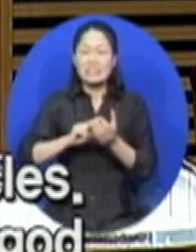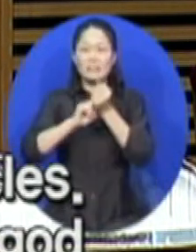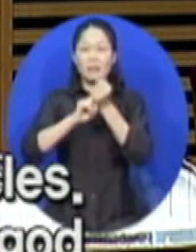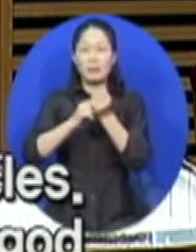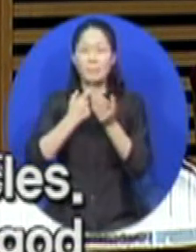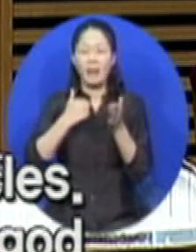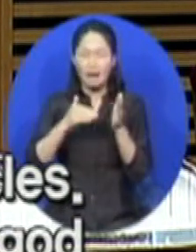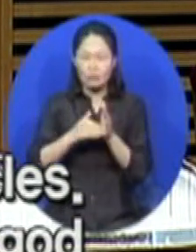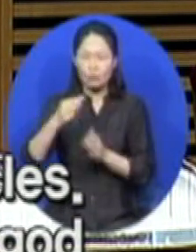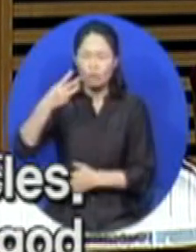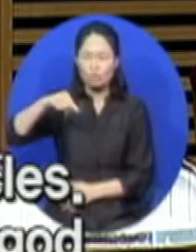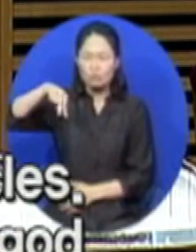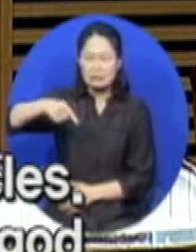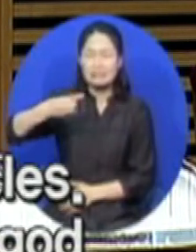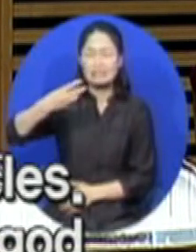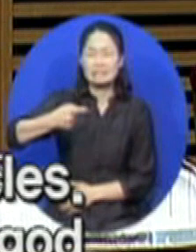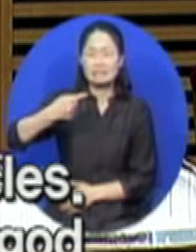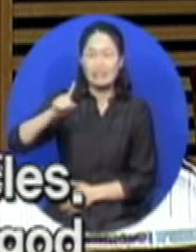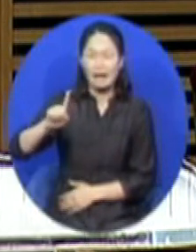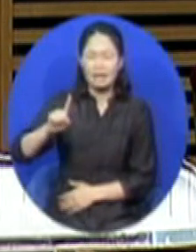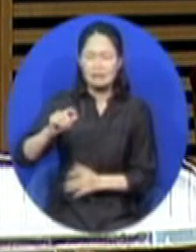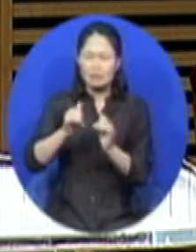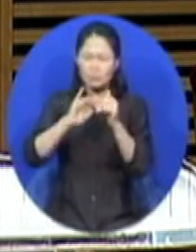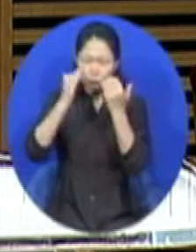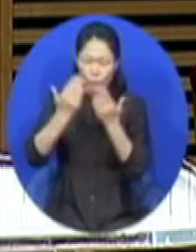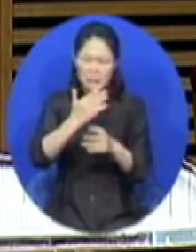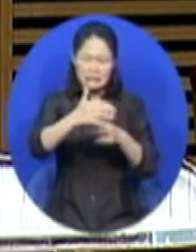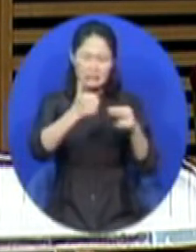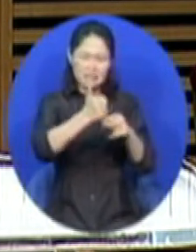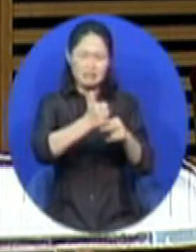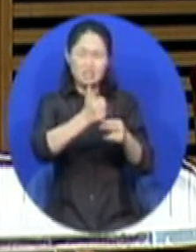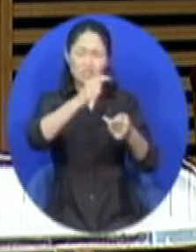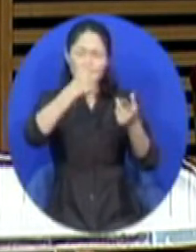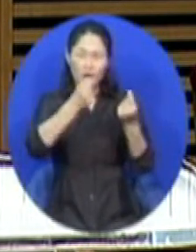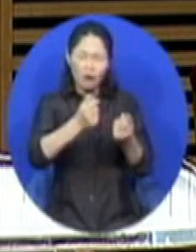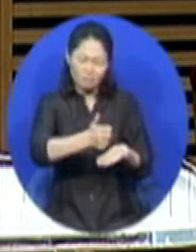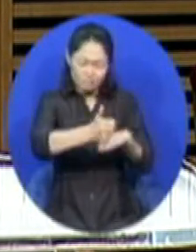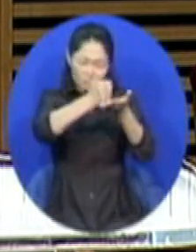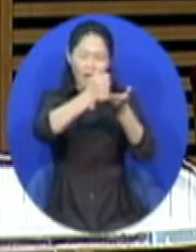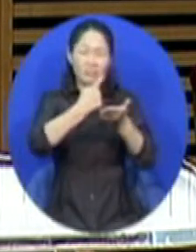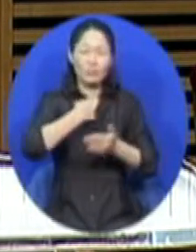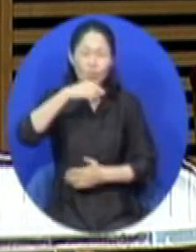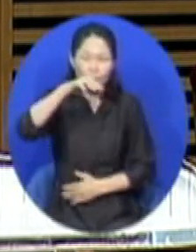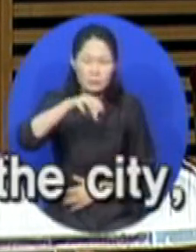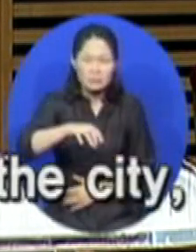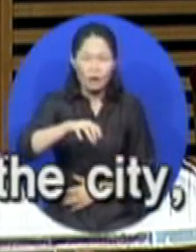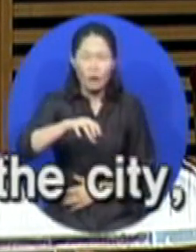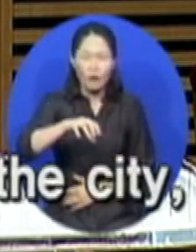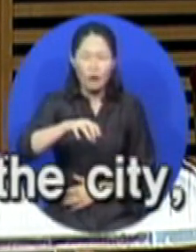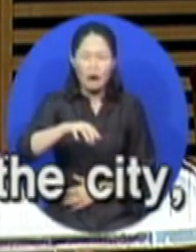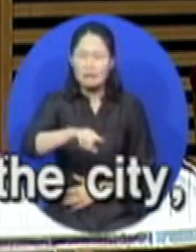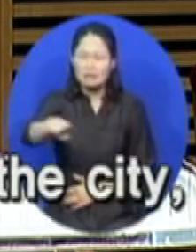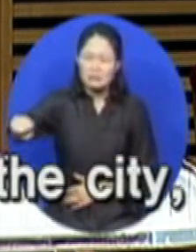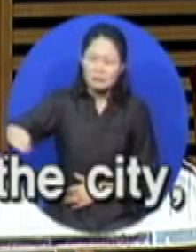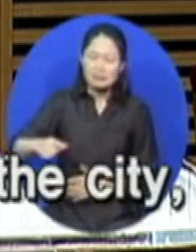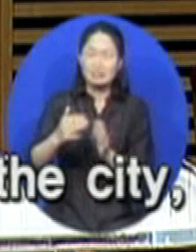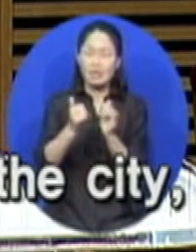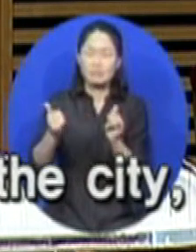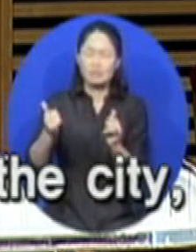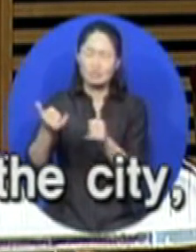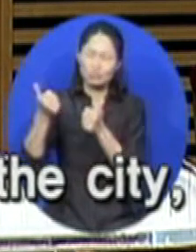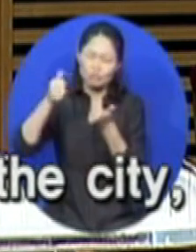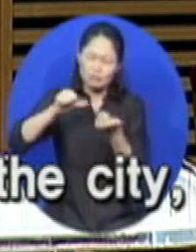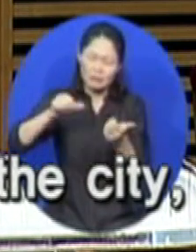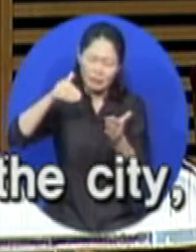신처럼 떠받드는 바로 그곳에서 그 사람들의 손에 보내 맞아 죽도록 볼에 맞아